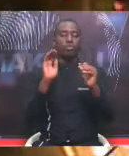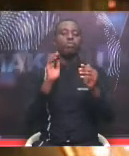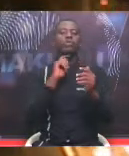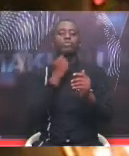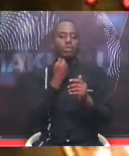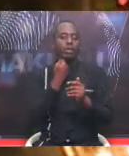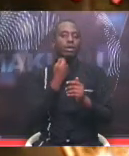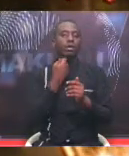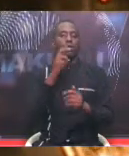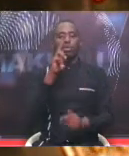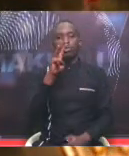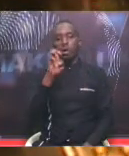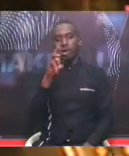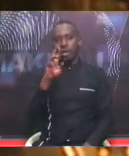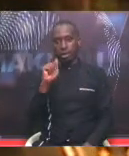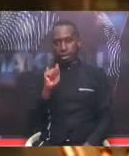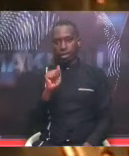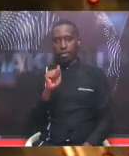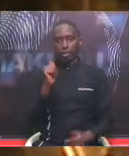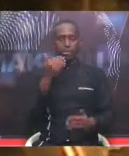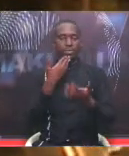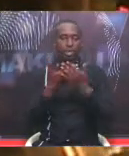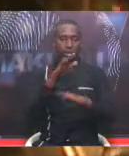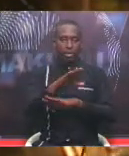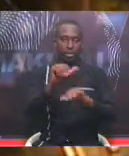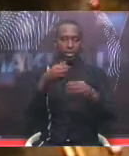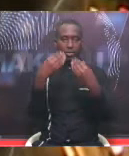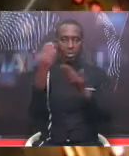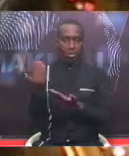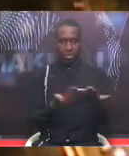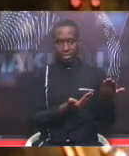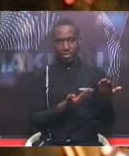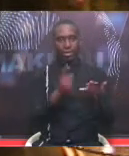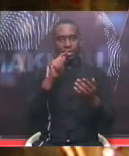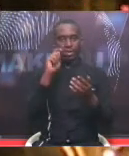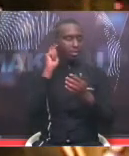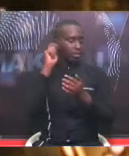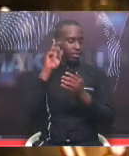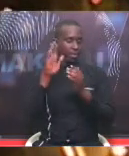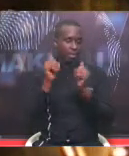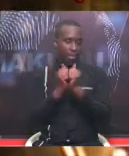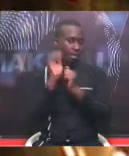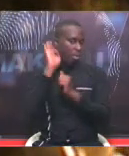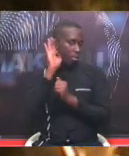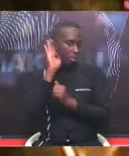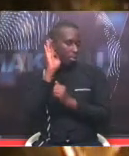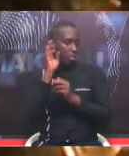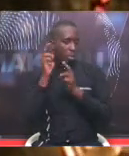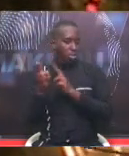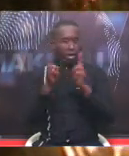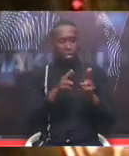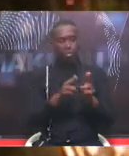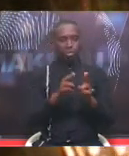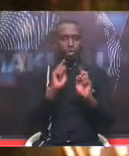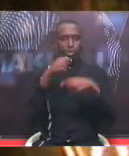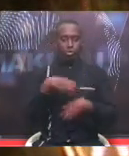SSP Peri Uwera Gakwaya. Mwiriwe neza? Mwiriweho. Tubahaye ikaze mu makuru ya TVT. Murakoze cyane. Ubundi gahunda yo